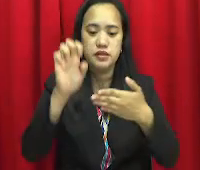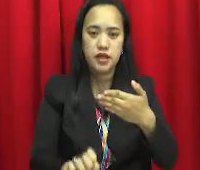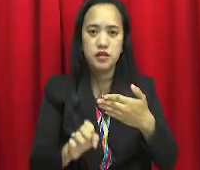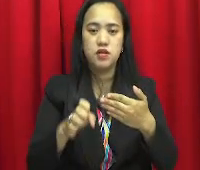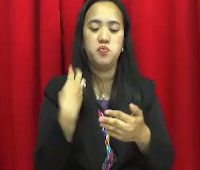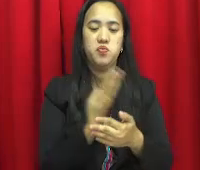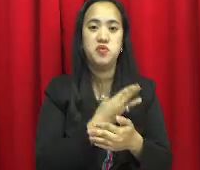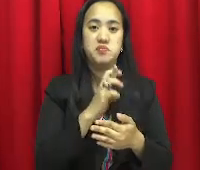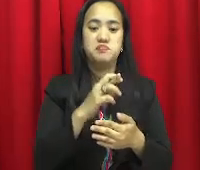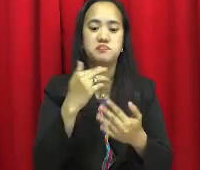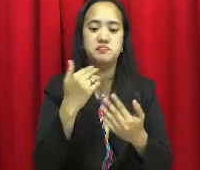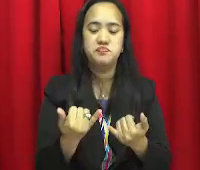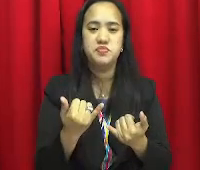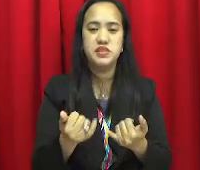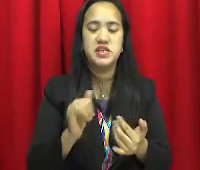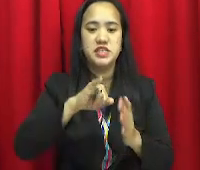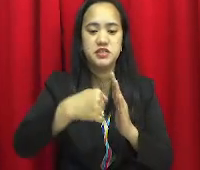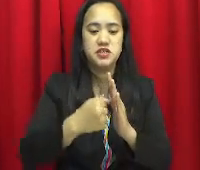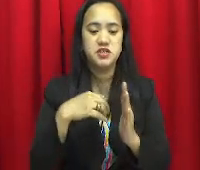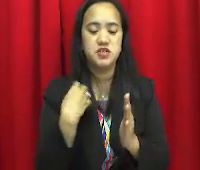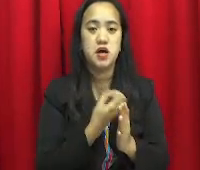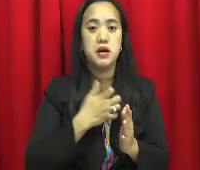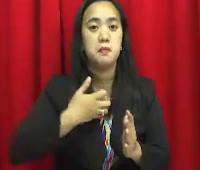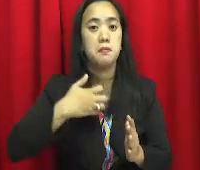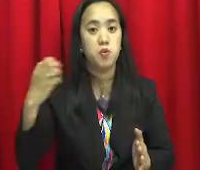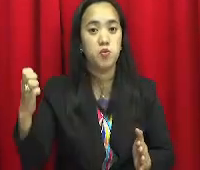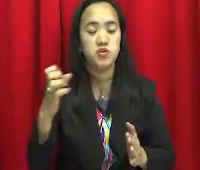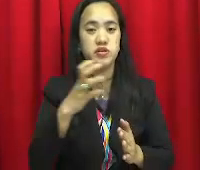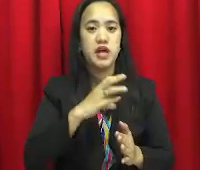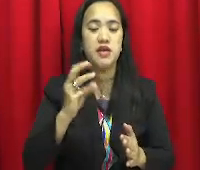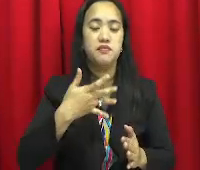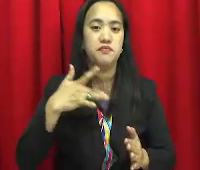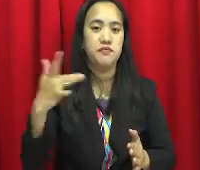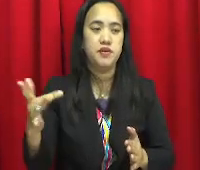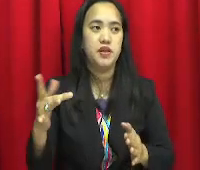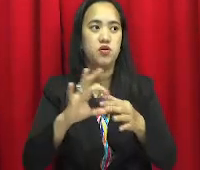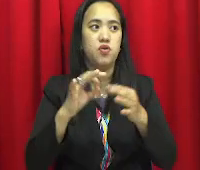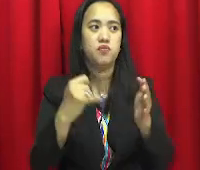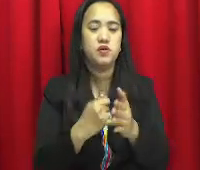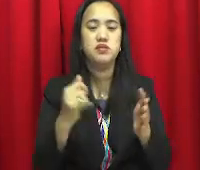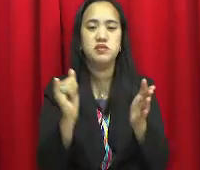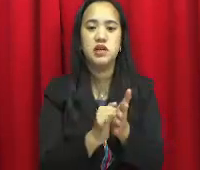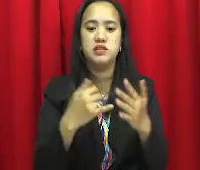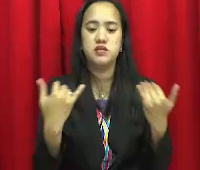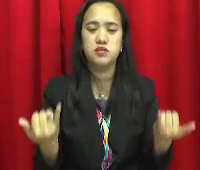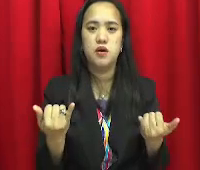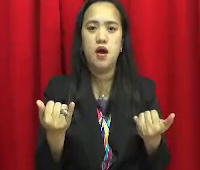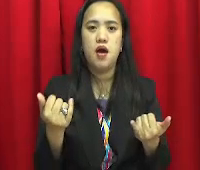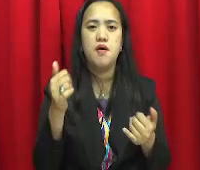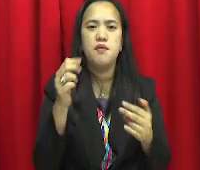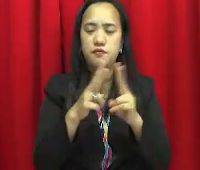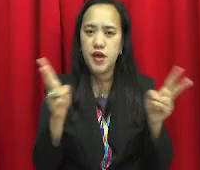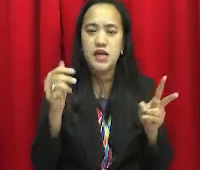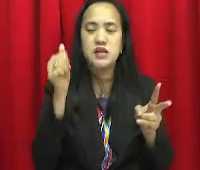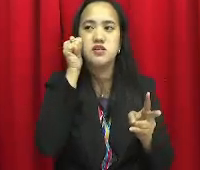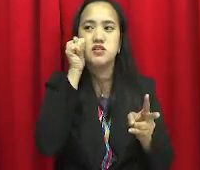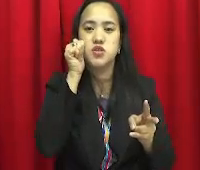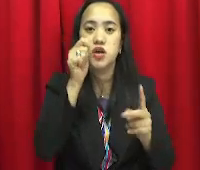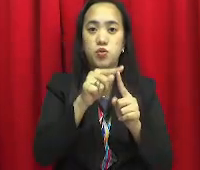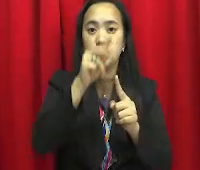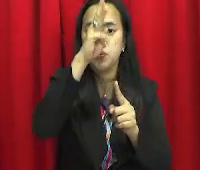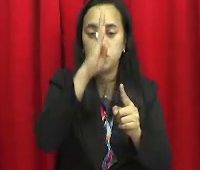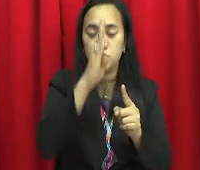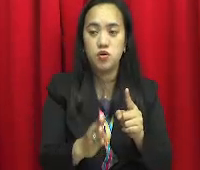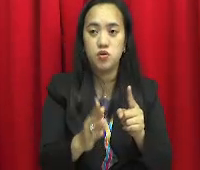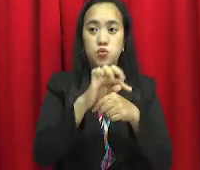wants natin, hindi na yung need natin. Yun. Binibigay natin. Actually, nakakahiya sa Panginoon yun eh. Sa totoo lang eh. Sa totoo lang ngayon, oh, kayong